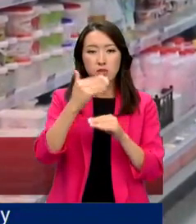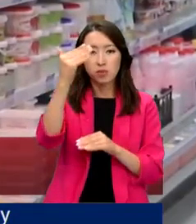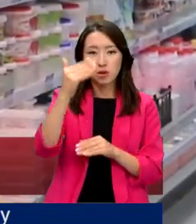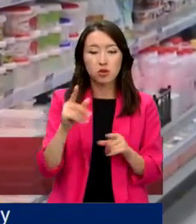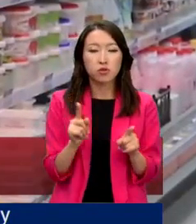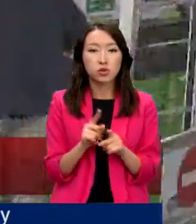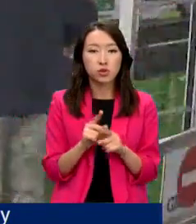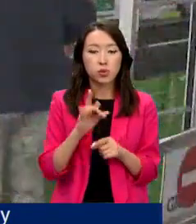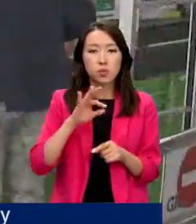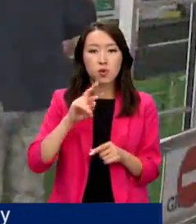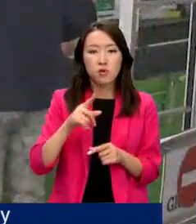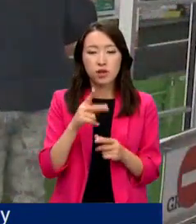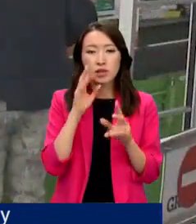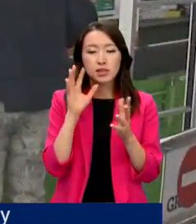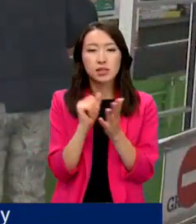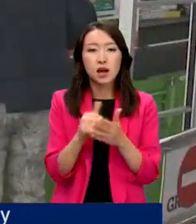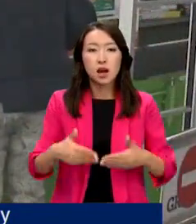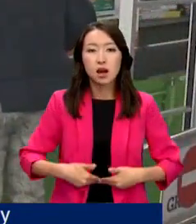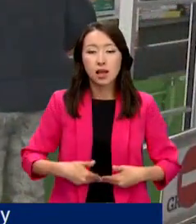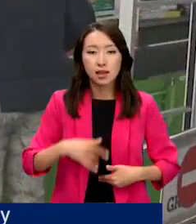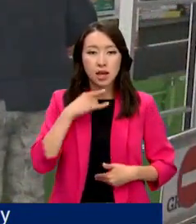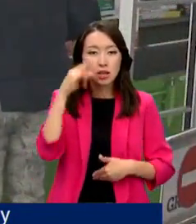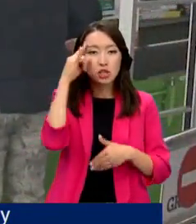менее, в профильном ведомстве заверяют, что голодать Казахстан